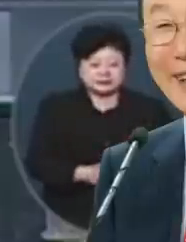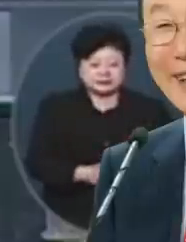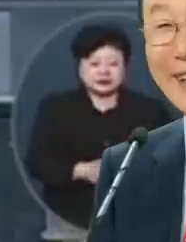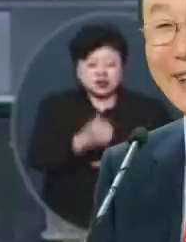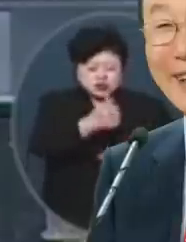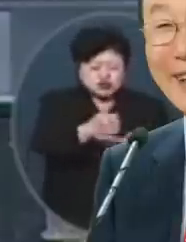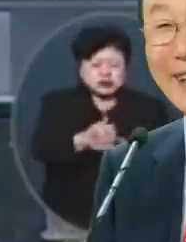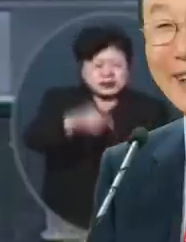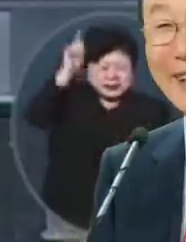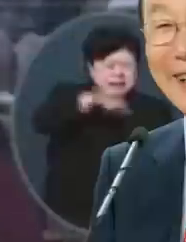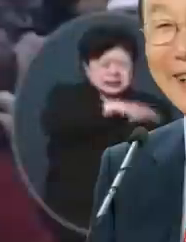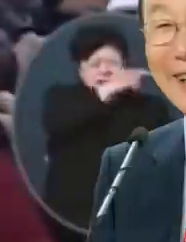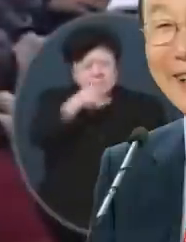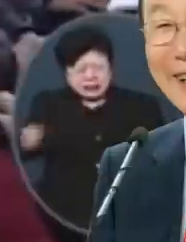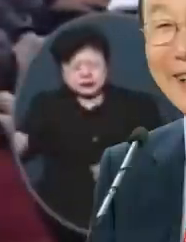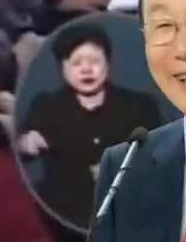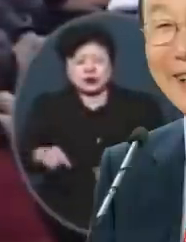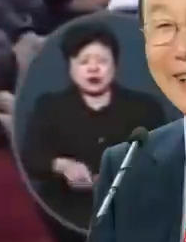제가 채찍에 맞음으로